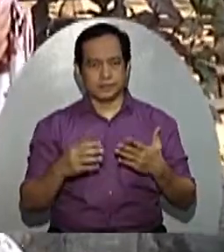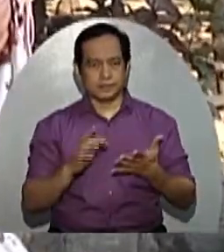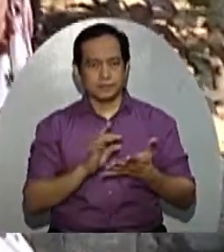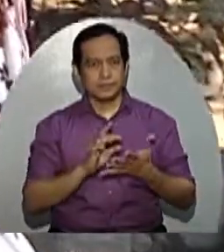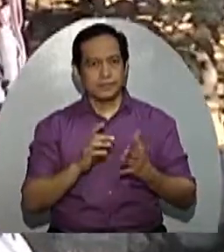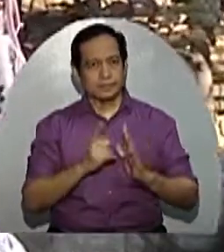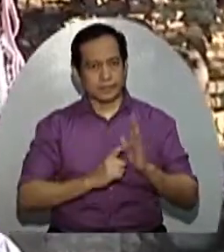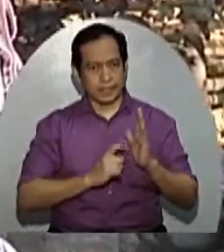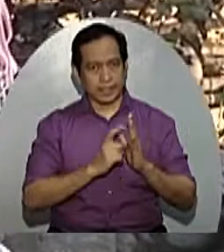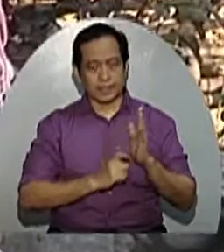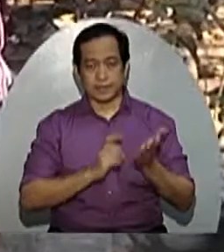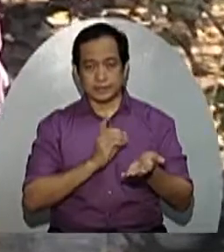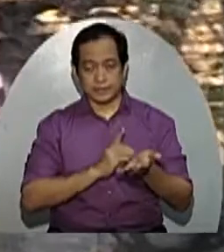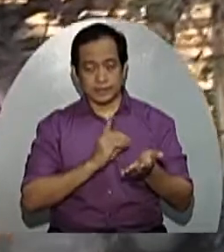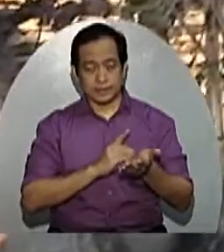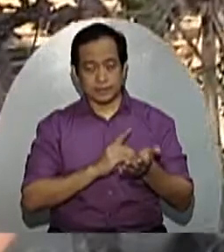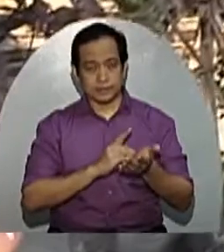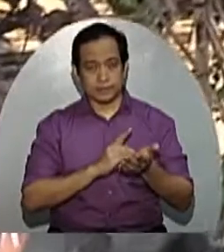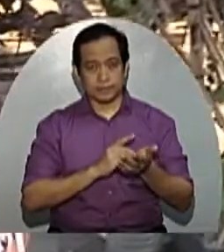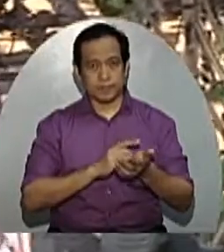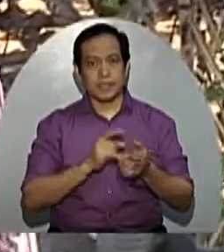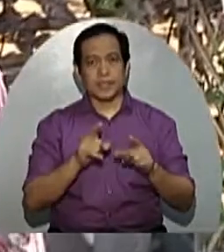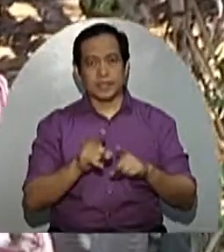sa check-up at sa